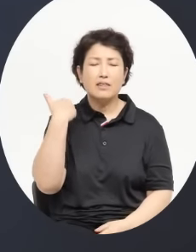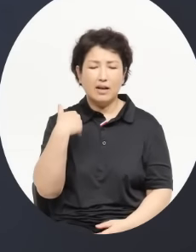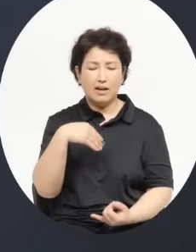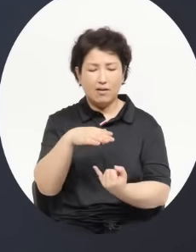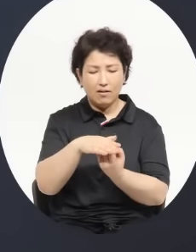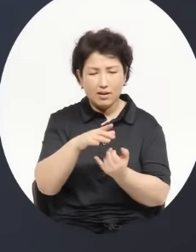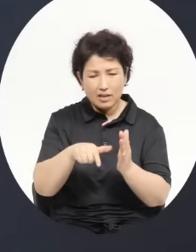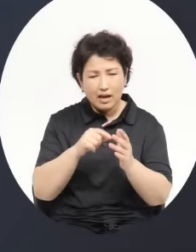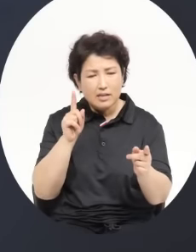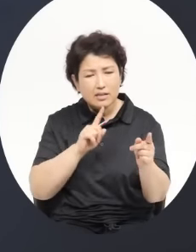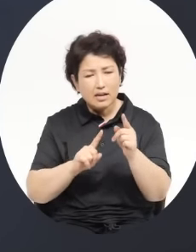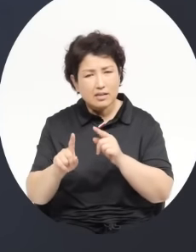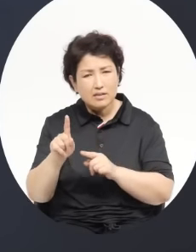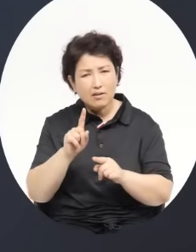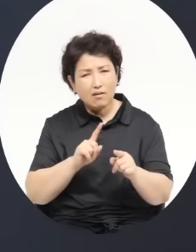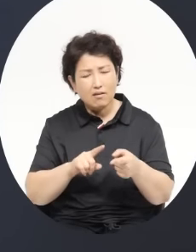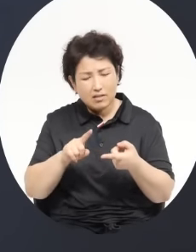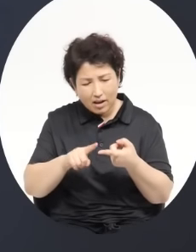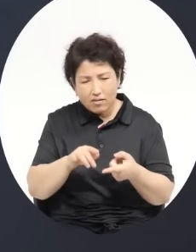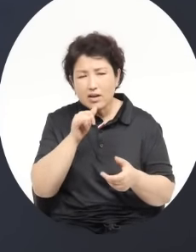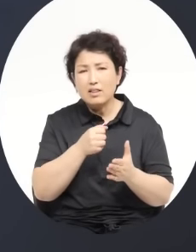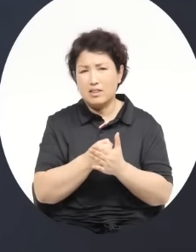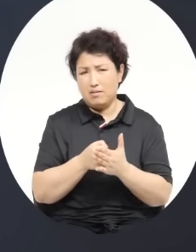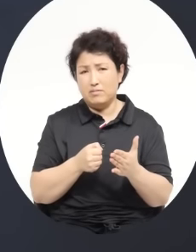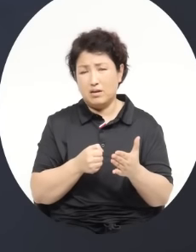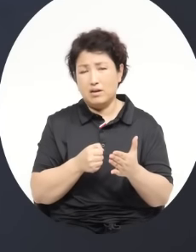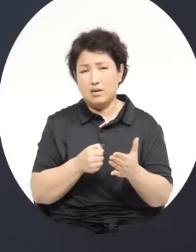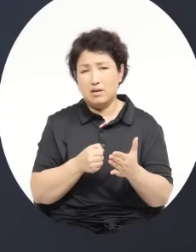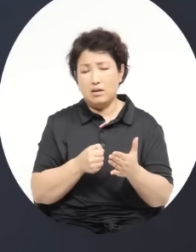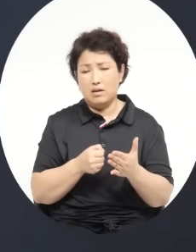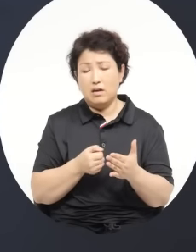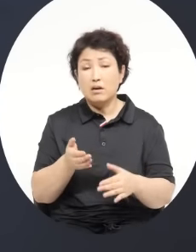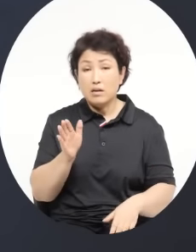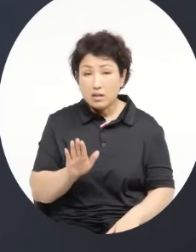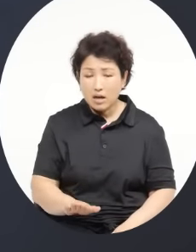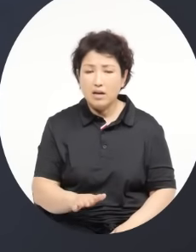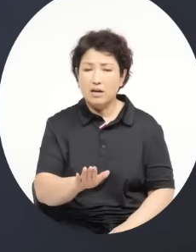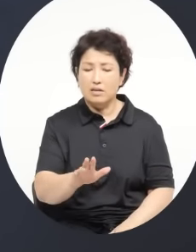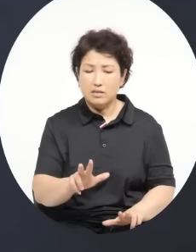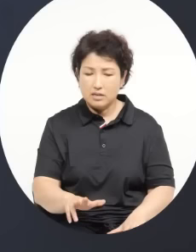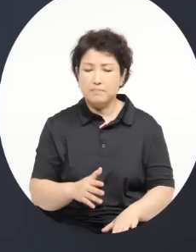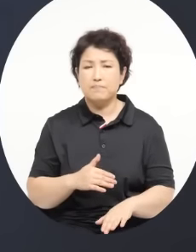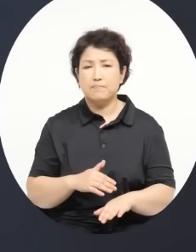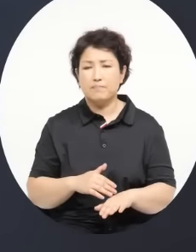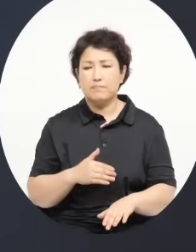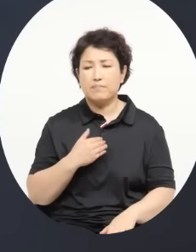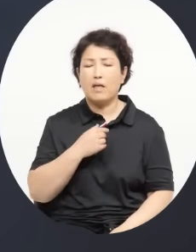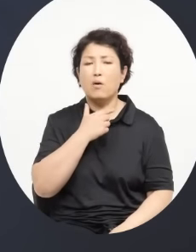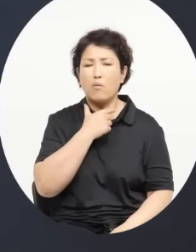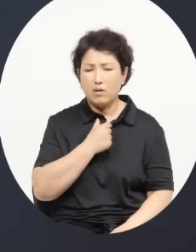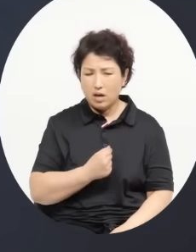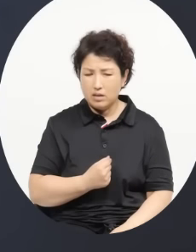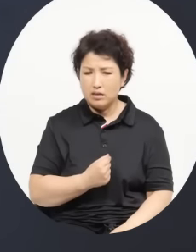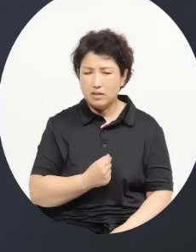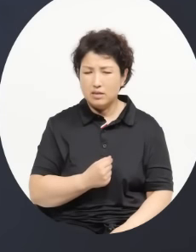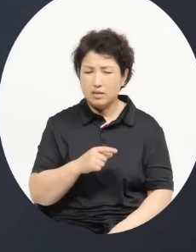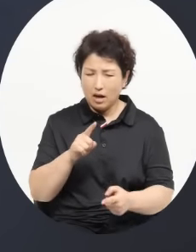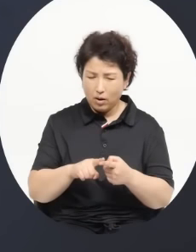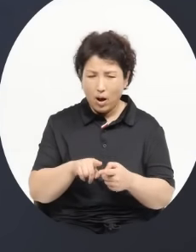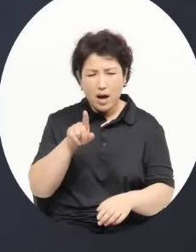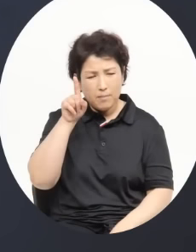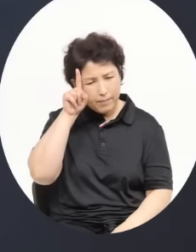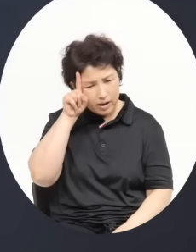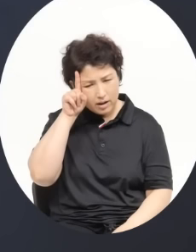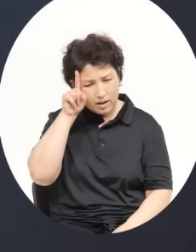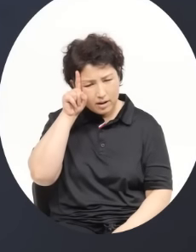옛날 상처를 치유 못해서 그런 거고 지금 내가 얘기한 대로 그래 아버지는 내가 원하는 만큼의 아버지는